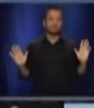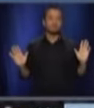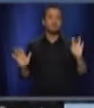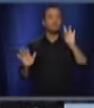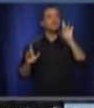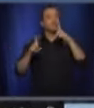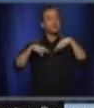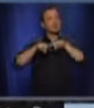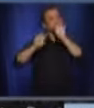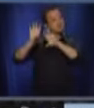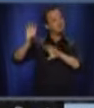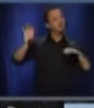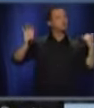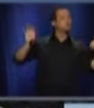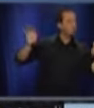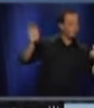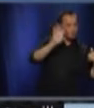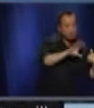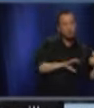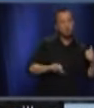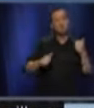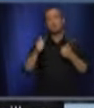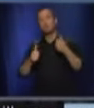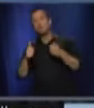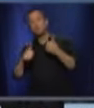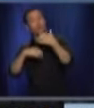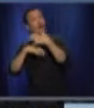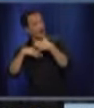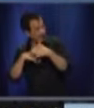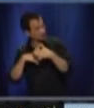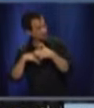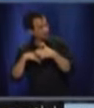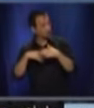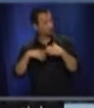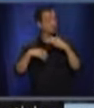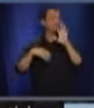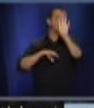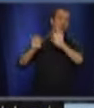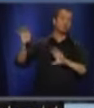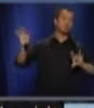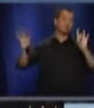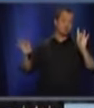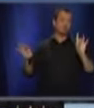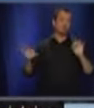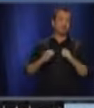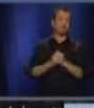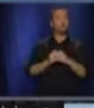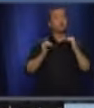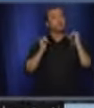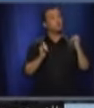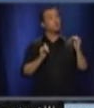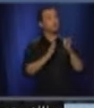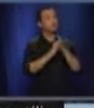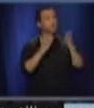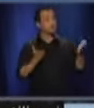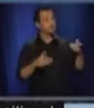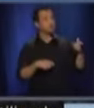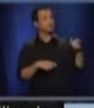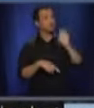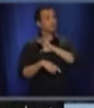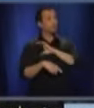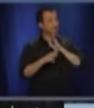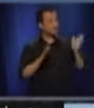soit dans le jaune et malheureusement quelques-unes qui sont dans l'orange. Et au sujet des interventions, il y a eu beaucoup, beaucoup de policiers déployés, même en civil, en fin de semaine,